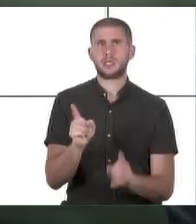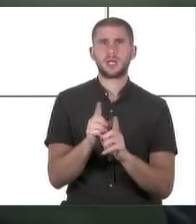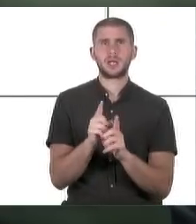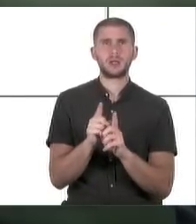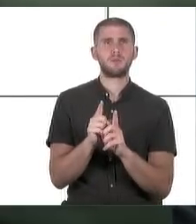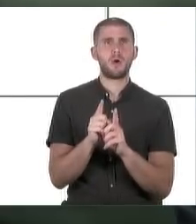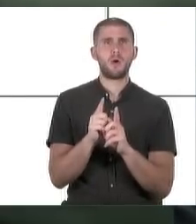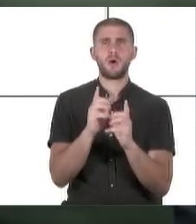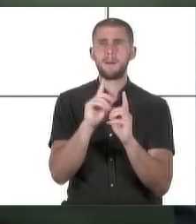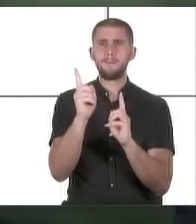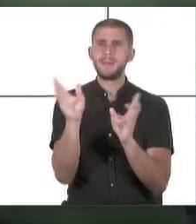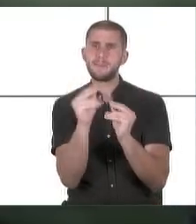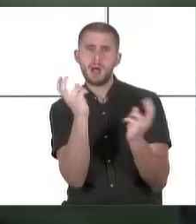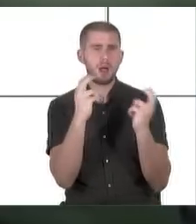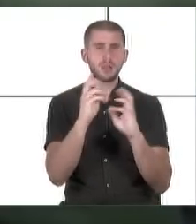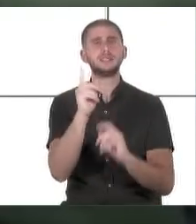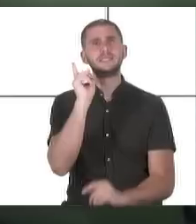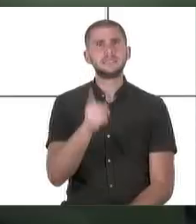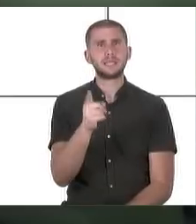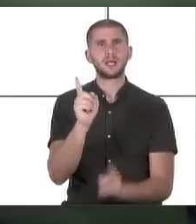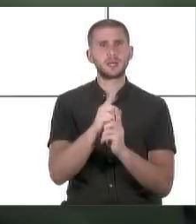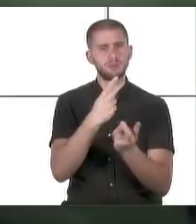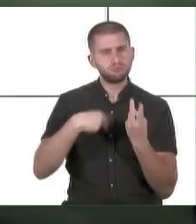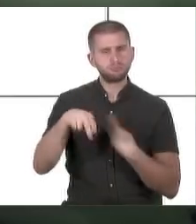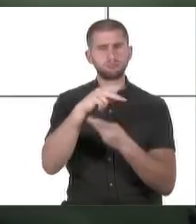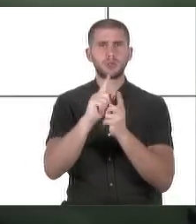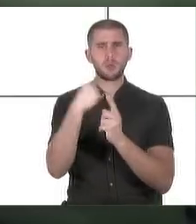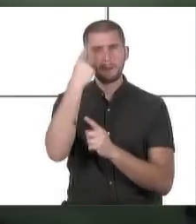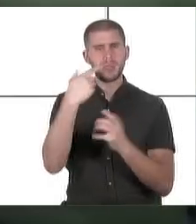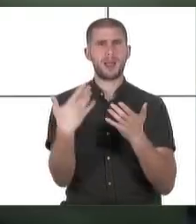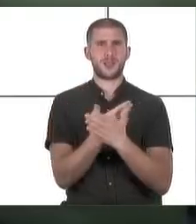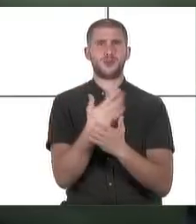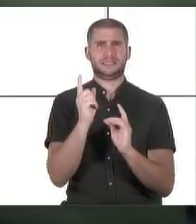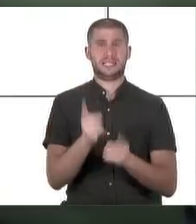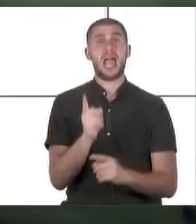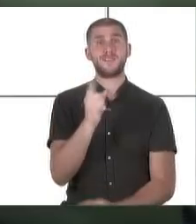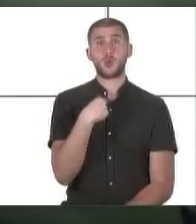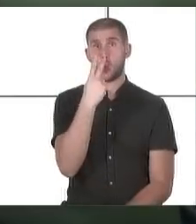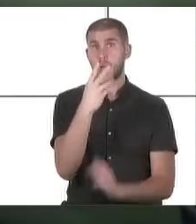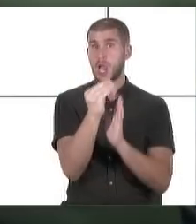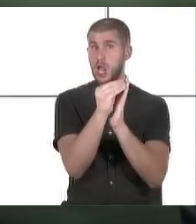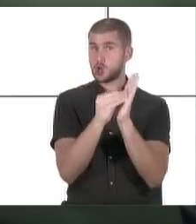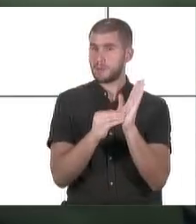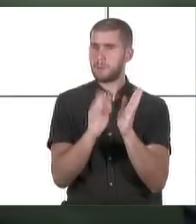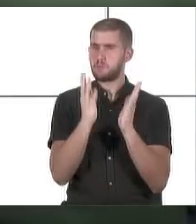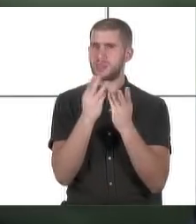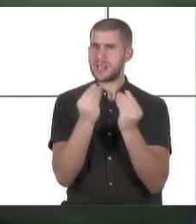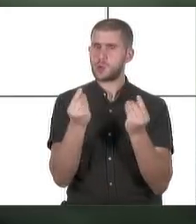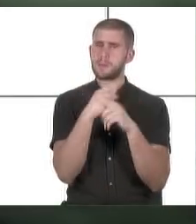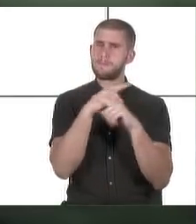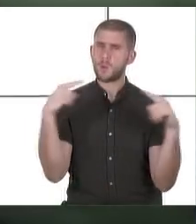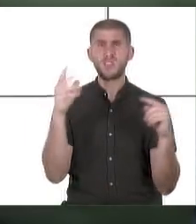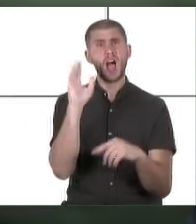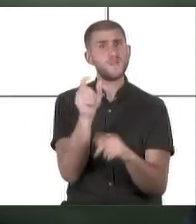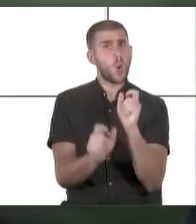תנועה של מי היה איתנו. היא צריכה לרענן את עצמה ולהביא פרצופים חדשים. ואני רואה רשימה מאוד איכותית ומגוונת, למרות